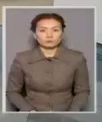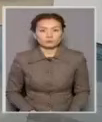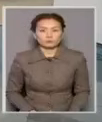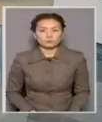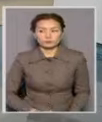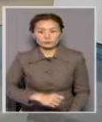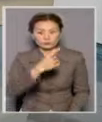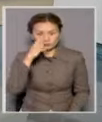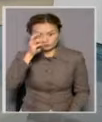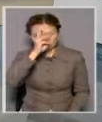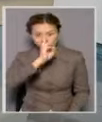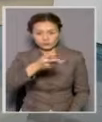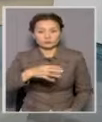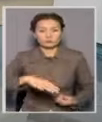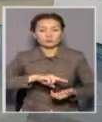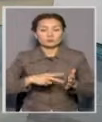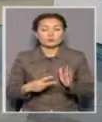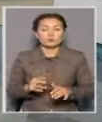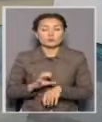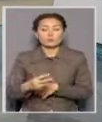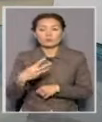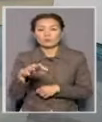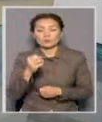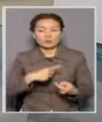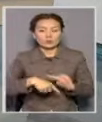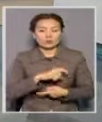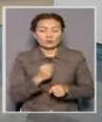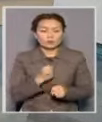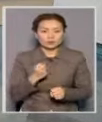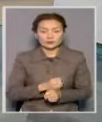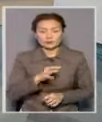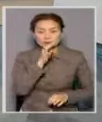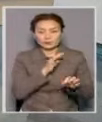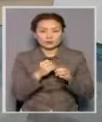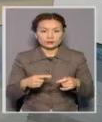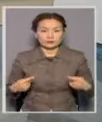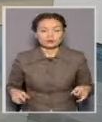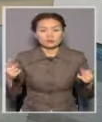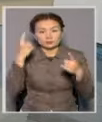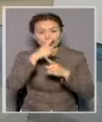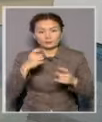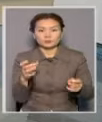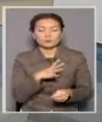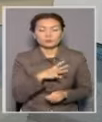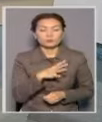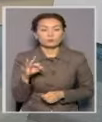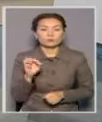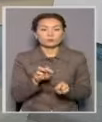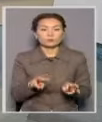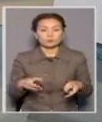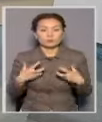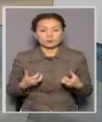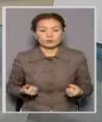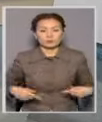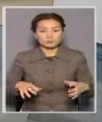ближайшие три года стране планируют запустить 30 предприятия по производству лекарственных средств об этом заседании правительства заявил министр здравоохранения